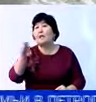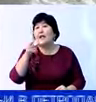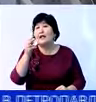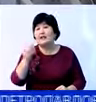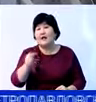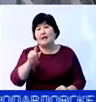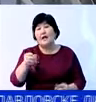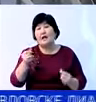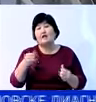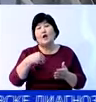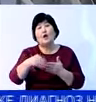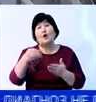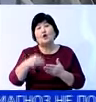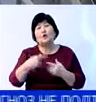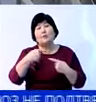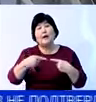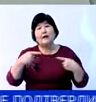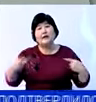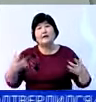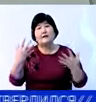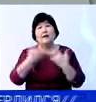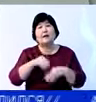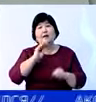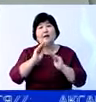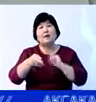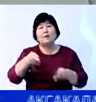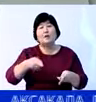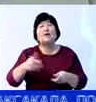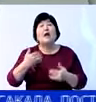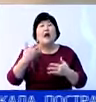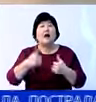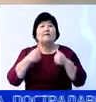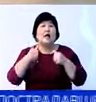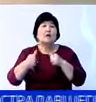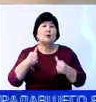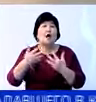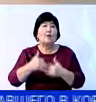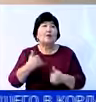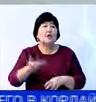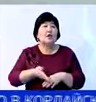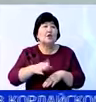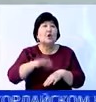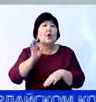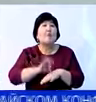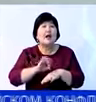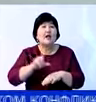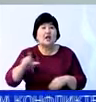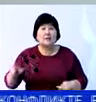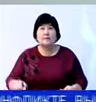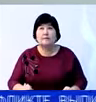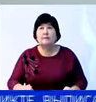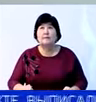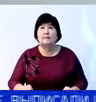На эти средства закуплены лапароскопические операционные аппараты и автоматизированное оборудование для тяжелобольных.